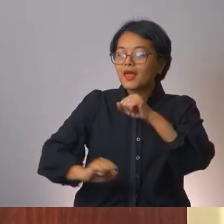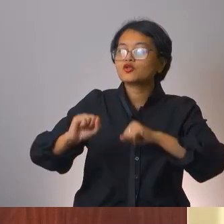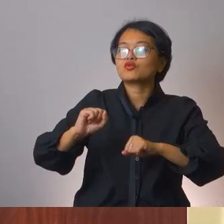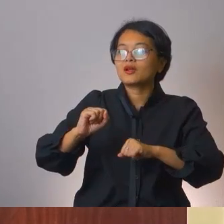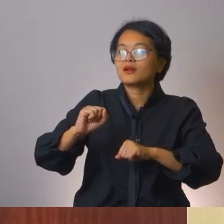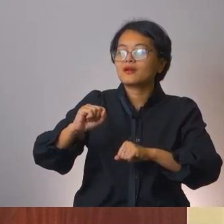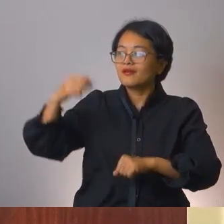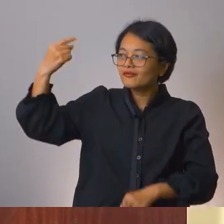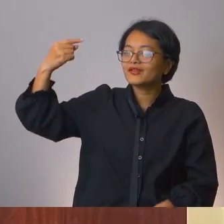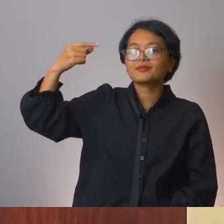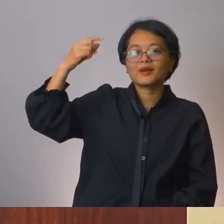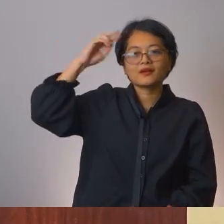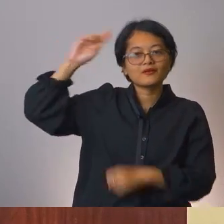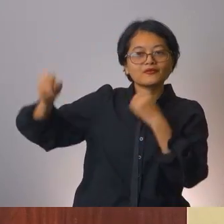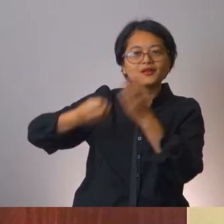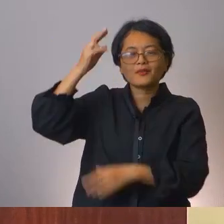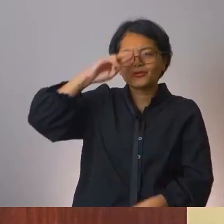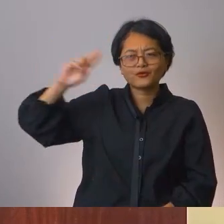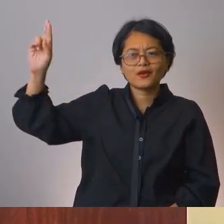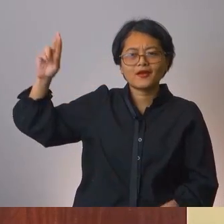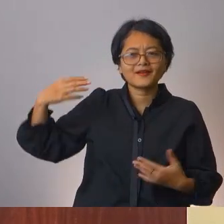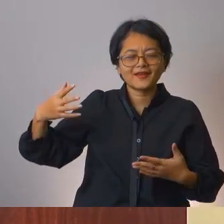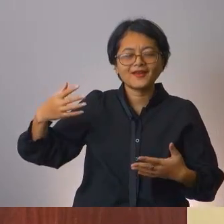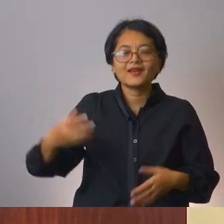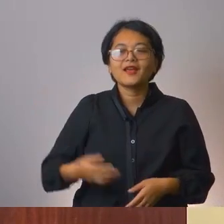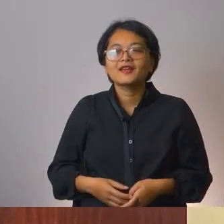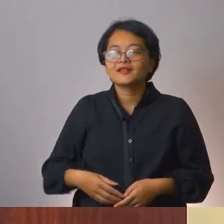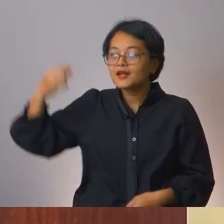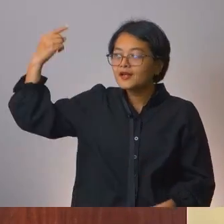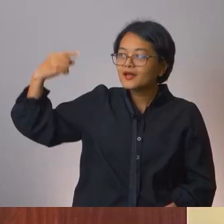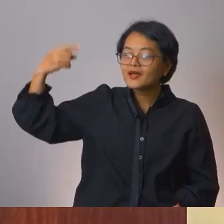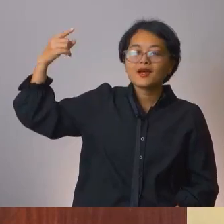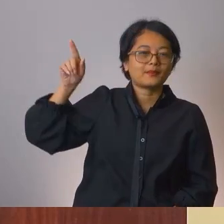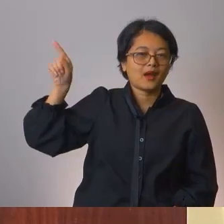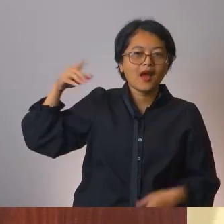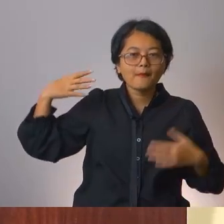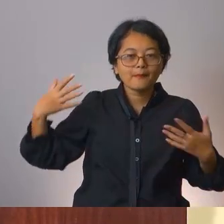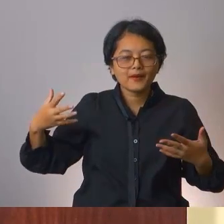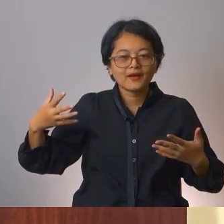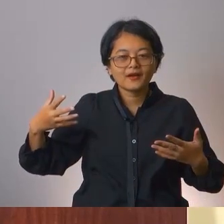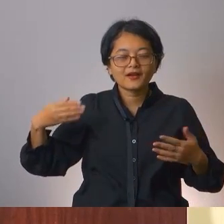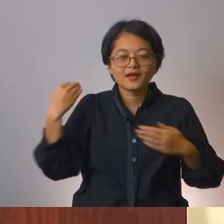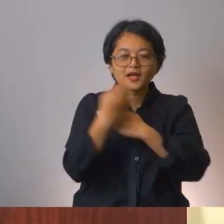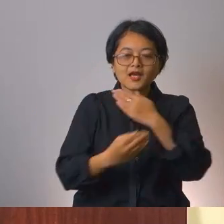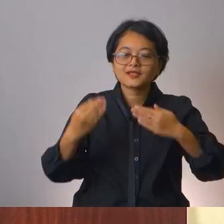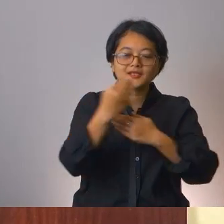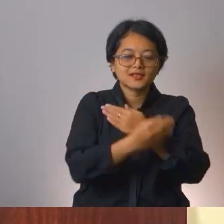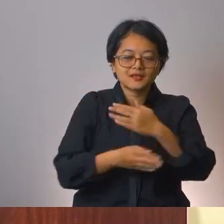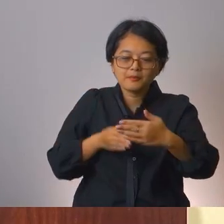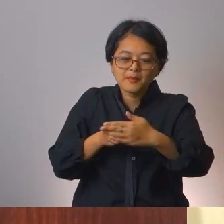ini adalah kasih tanpa batas. Kasih kepada siapapun dalam kehidupan kita.